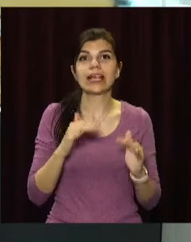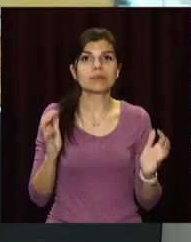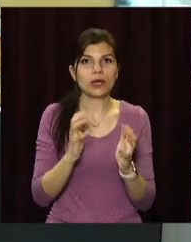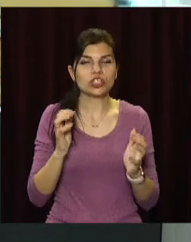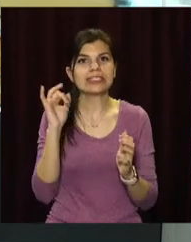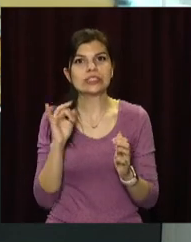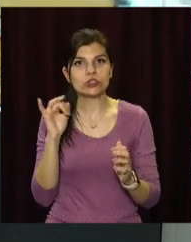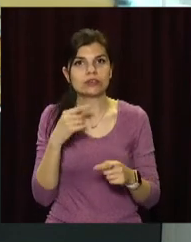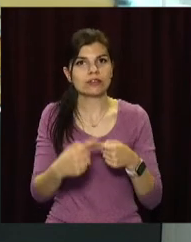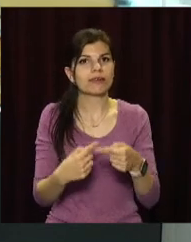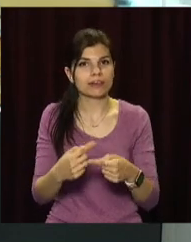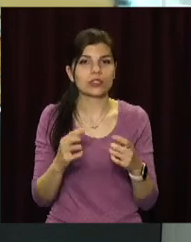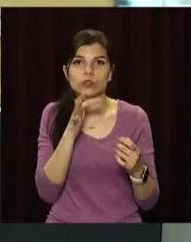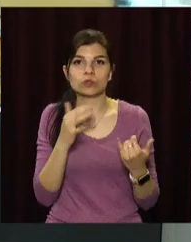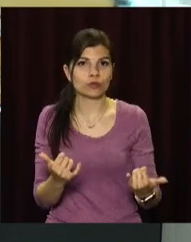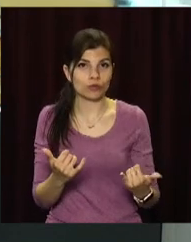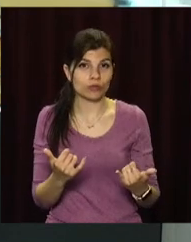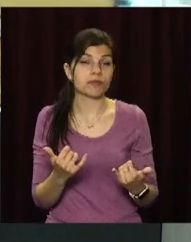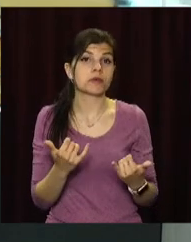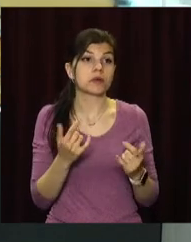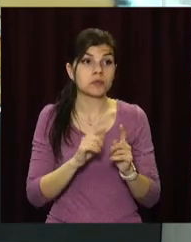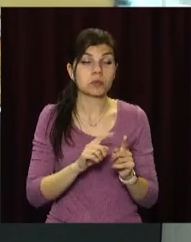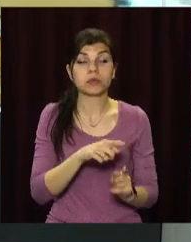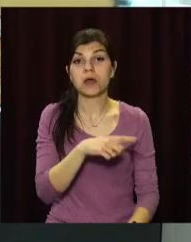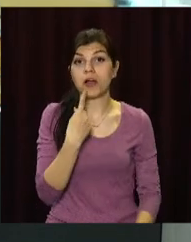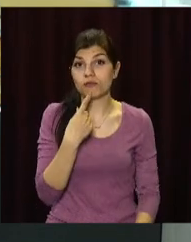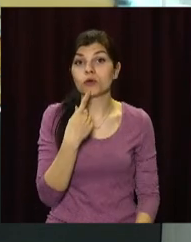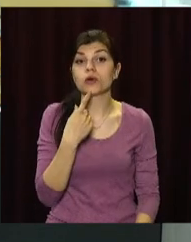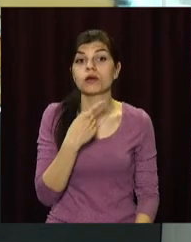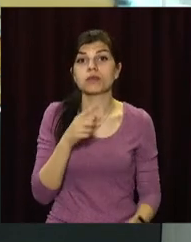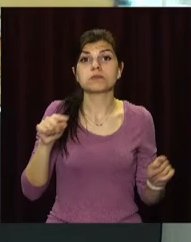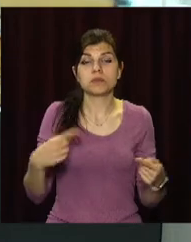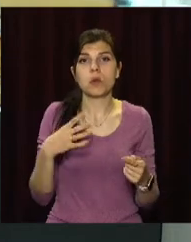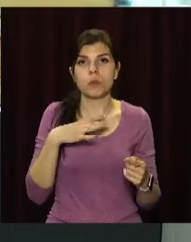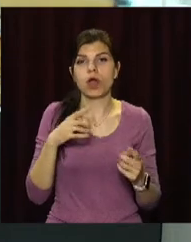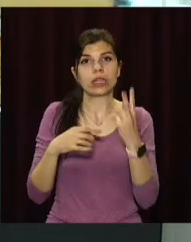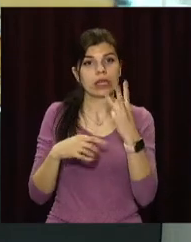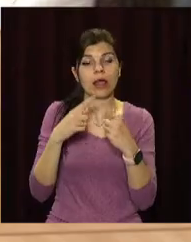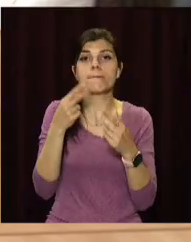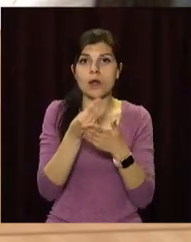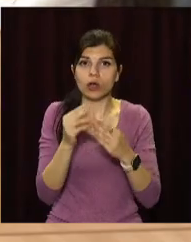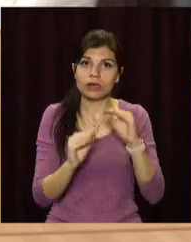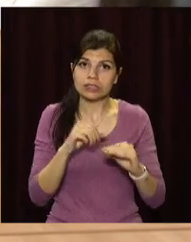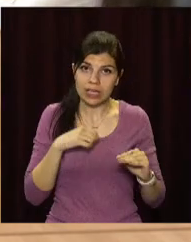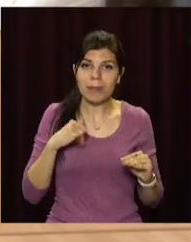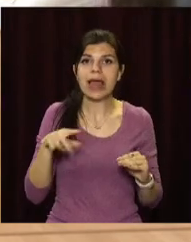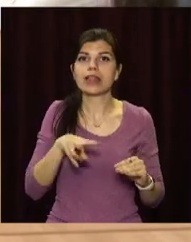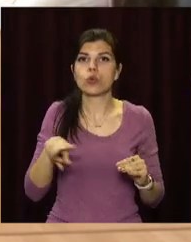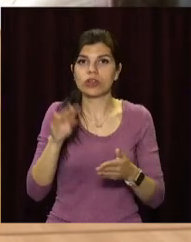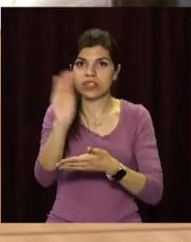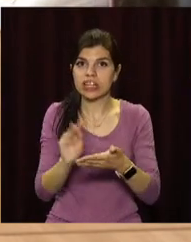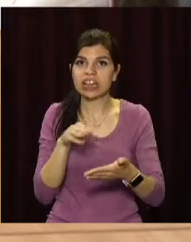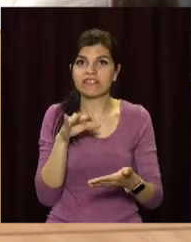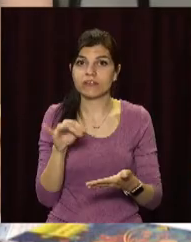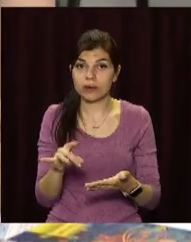збереження історичної спадщини та сучасних надбань. Номінації, кажуть організатори, було 3 – малюнок, саморобка та літературний твір.